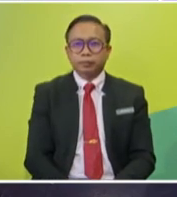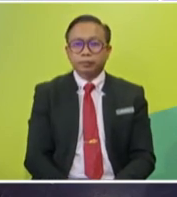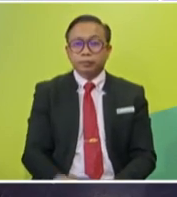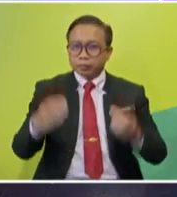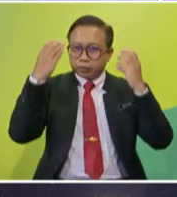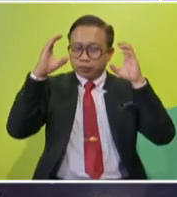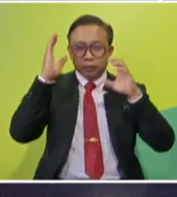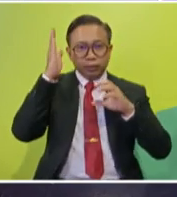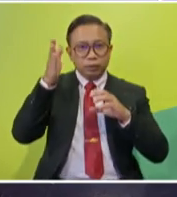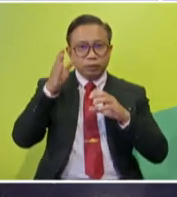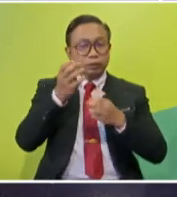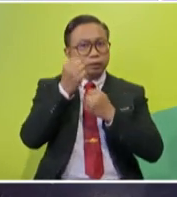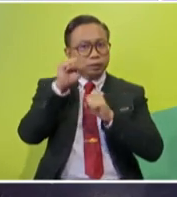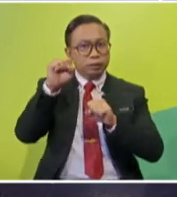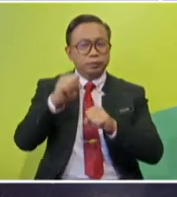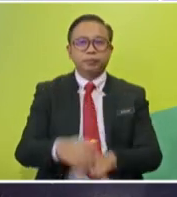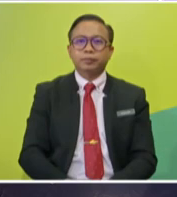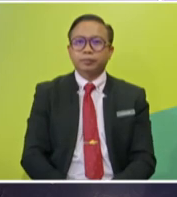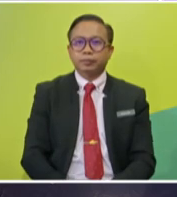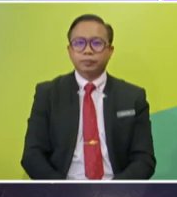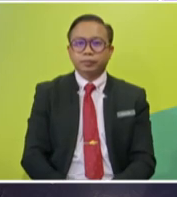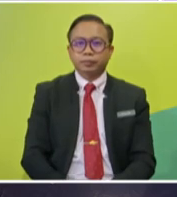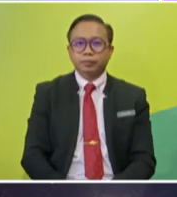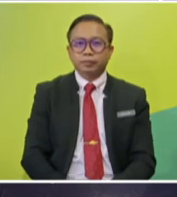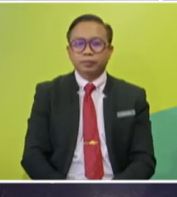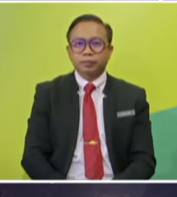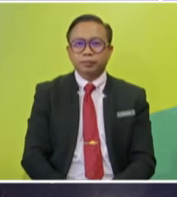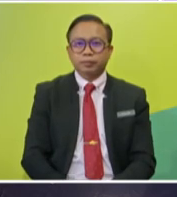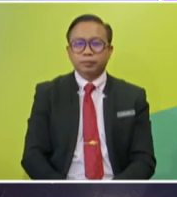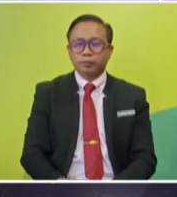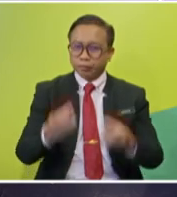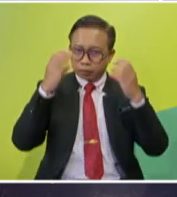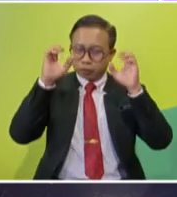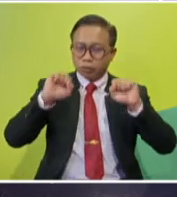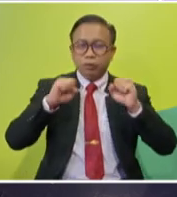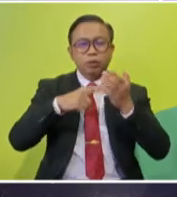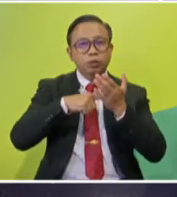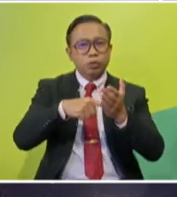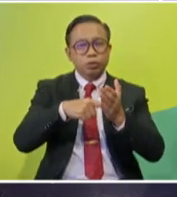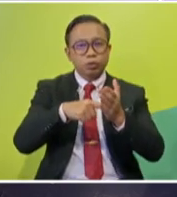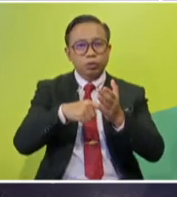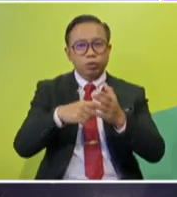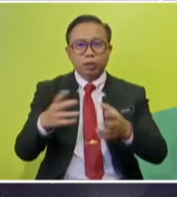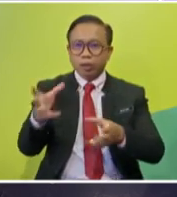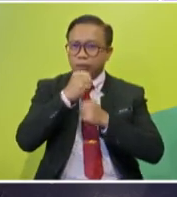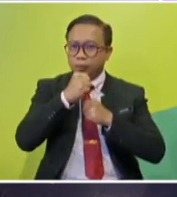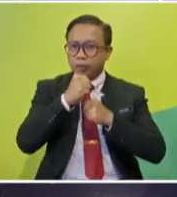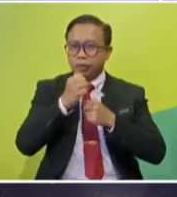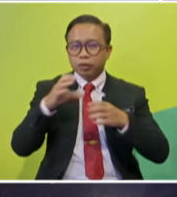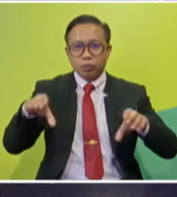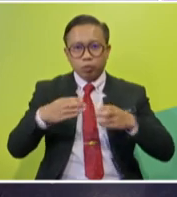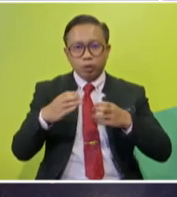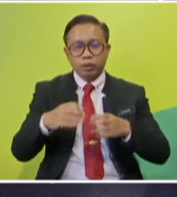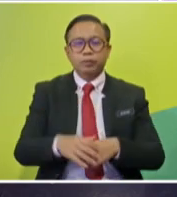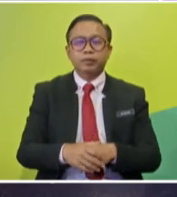sudah siap Wah sudah siap Sudah cek gua siap ditunjuk dulu hasilnya cek kulakukan saya